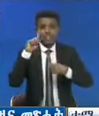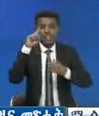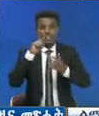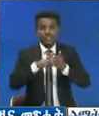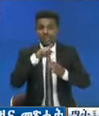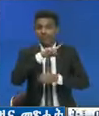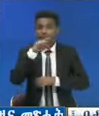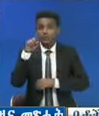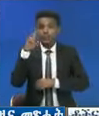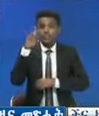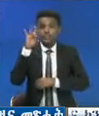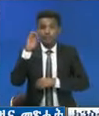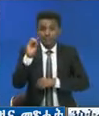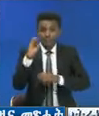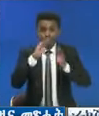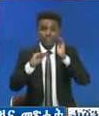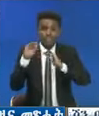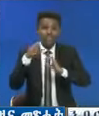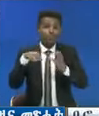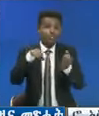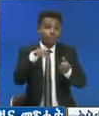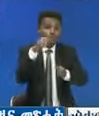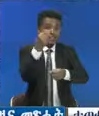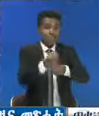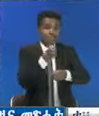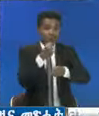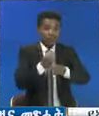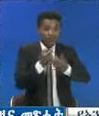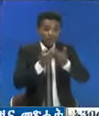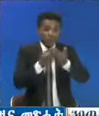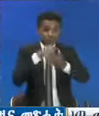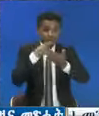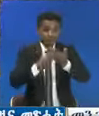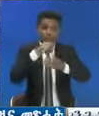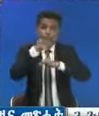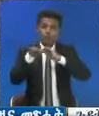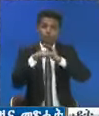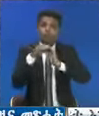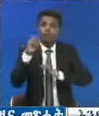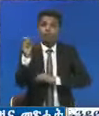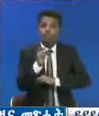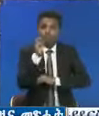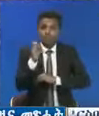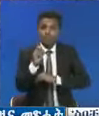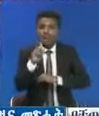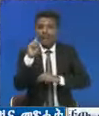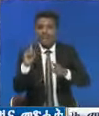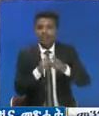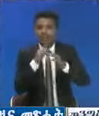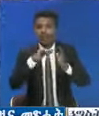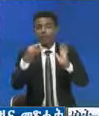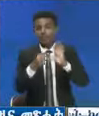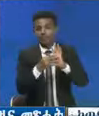ከ1180 በላይ የሚሆኑ ደግሞ ተፋሰሶች ተሰርተዋል። ስለዚህ ሁሉም ወረዳዎቻችን ዘንድሮ አንድ ሞዴል ተጨማሪ በዚህ